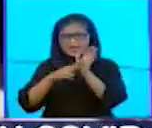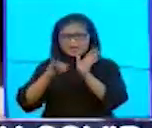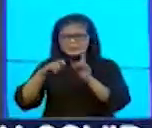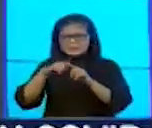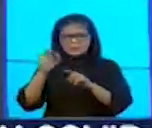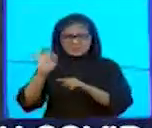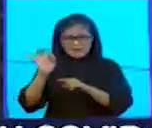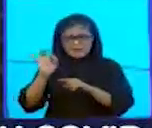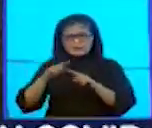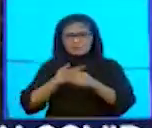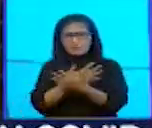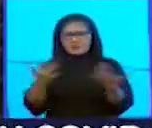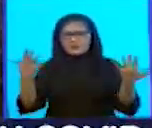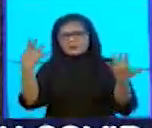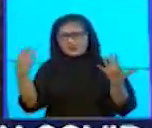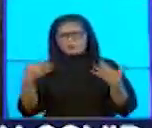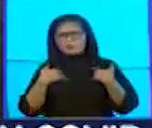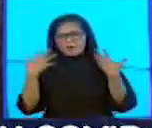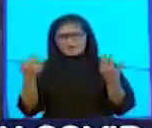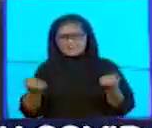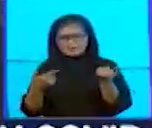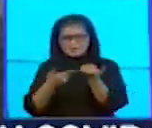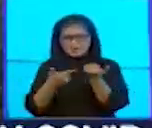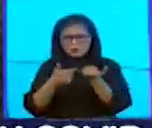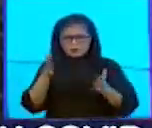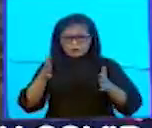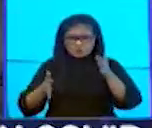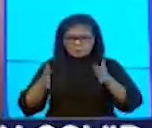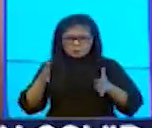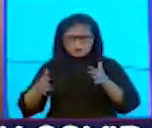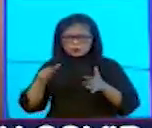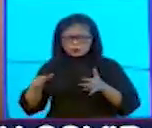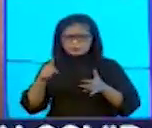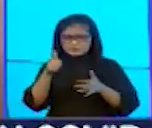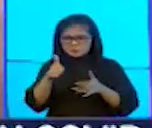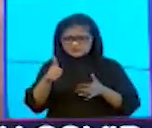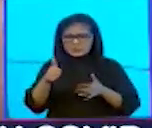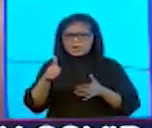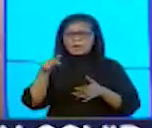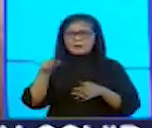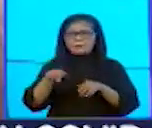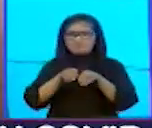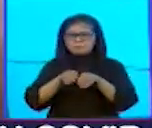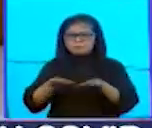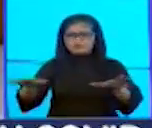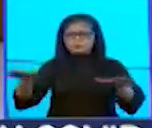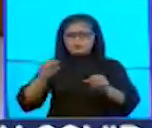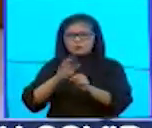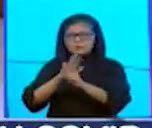Warga Kampung Tembok Gede berharap teknologi robot dari hasil daur ulang sampah anorganik dapat menekan penyebaran kasus